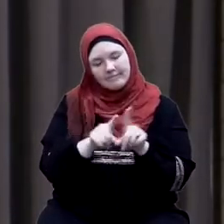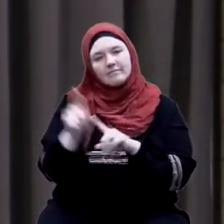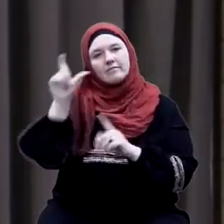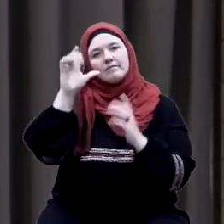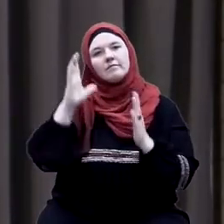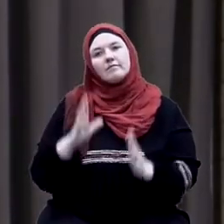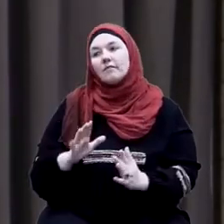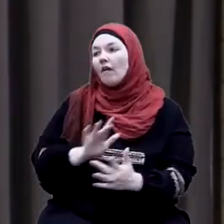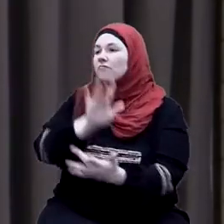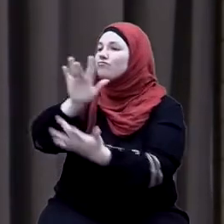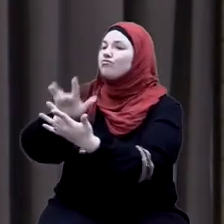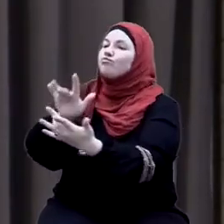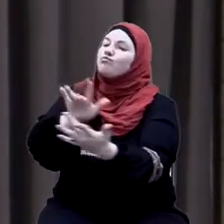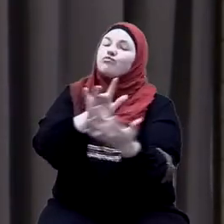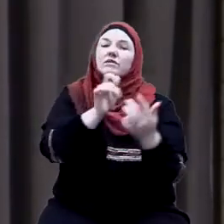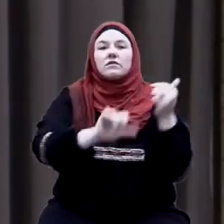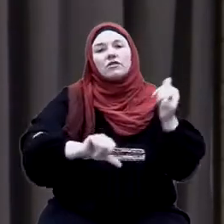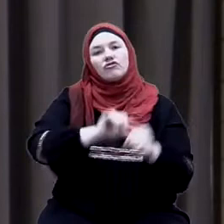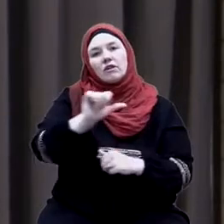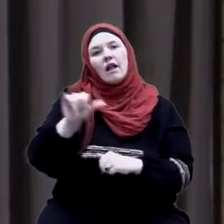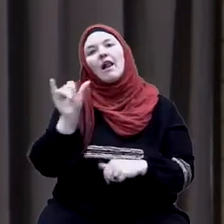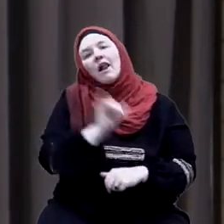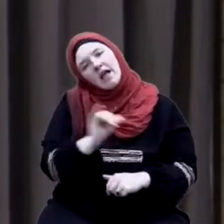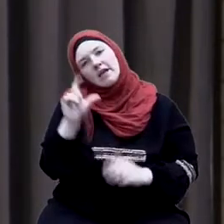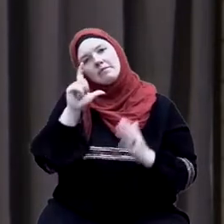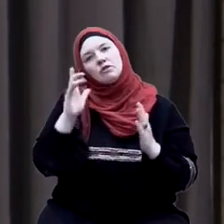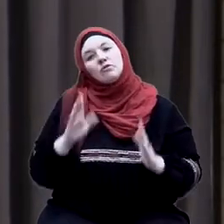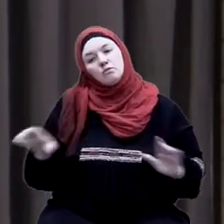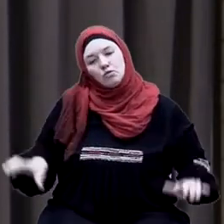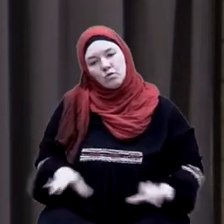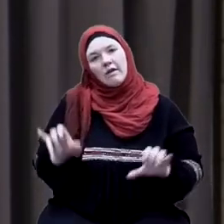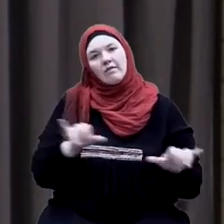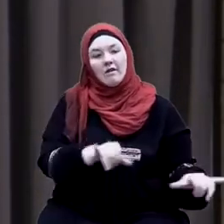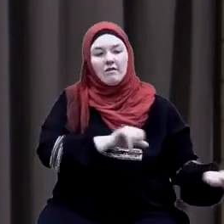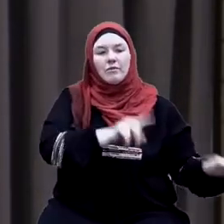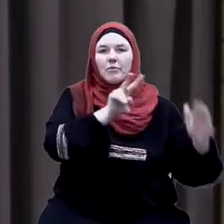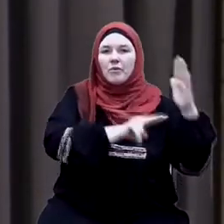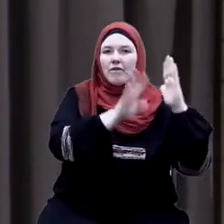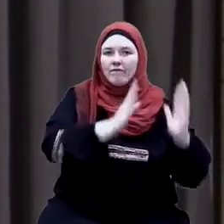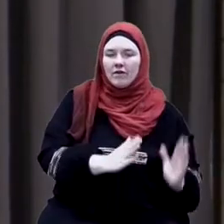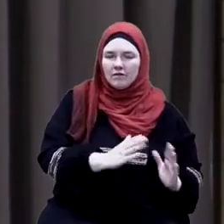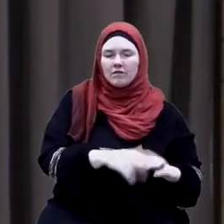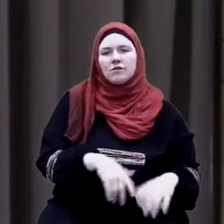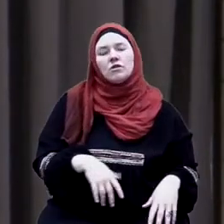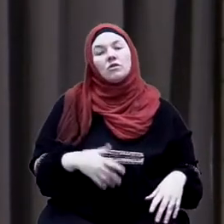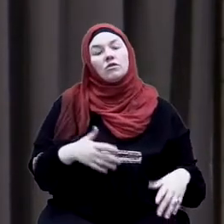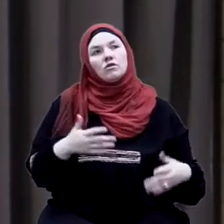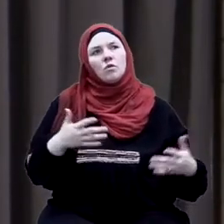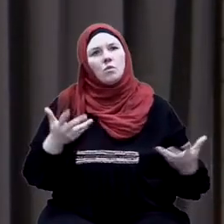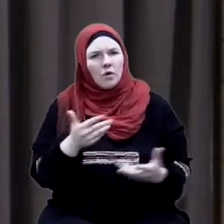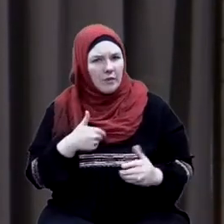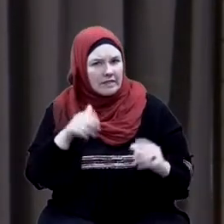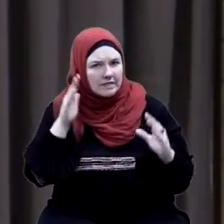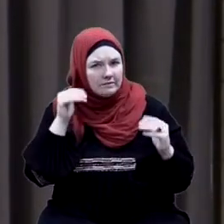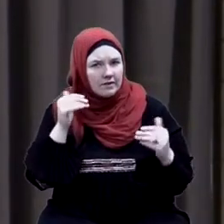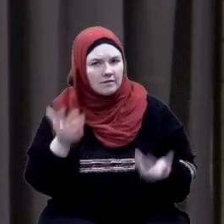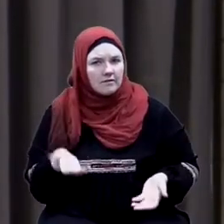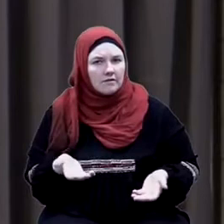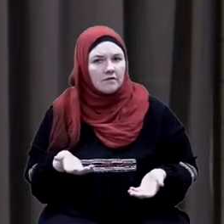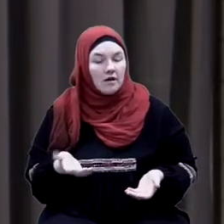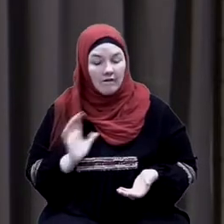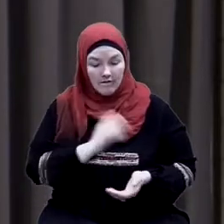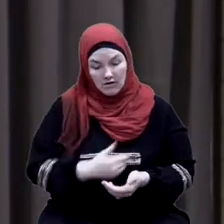out to others like a Muslim, doing what the Prophet ﷺ did. So what do we expect